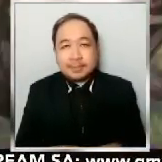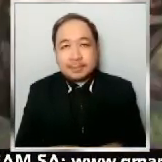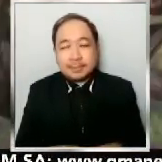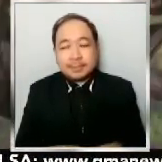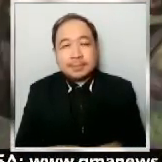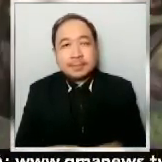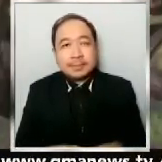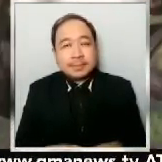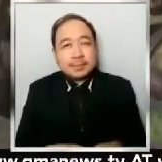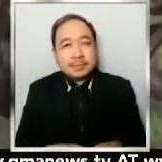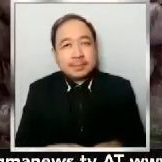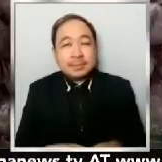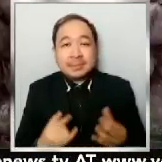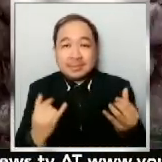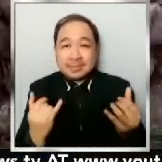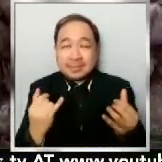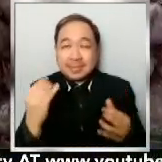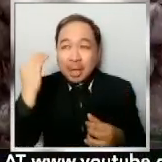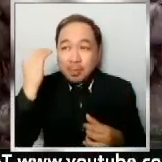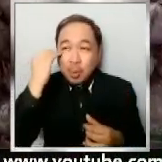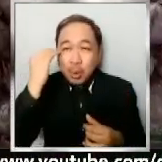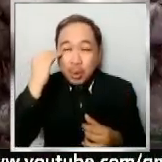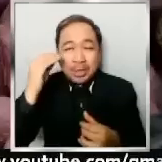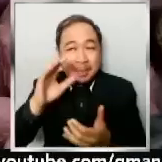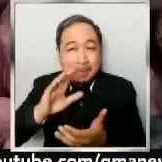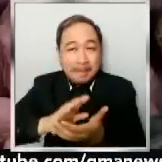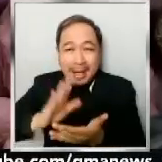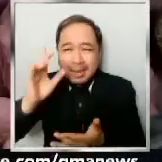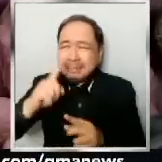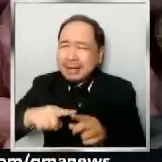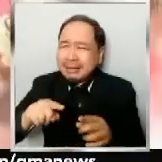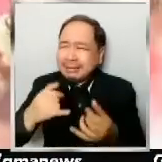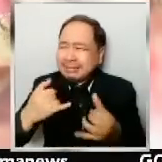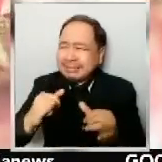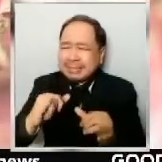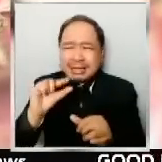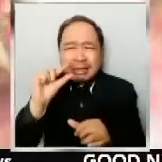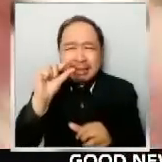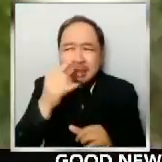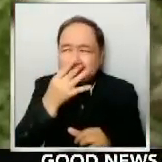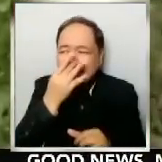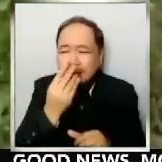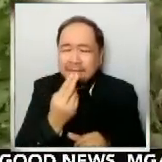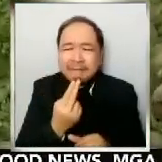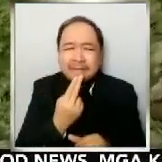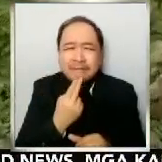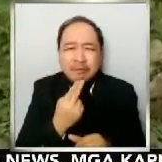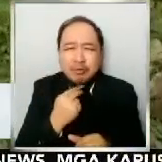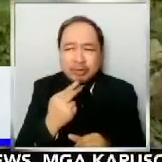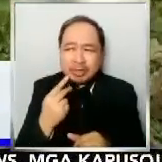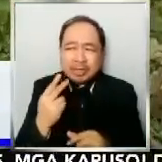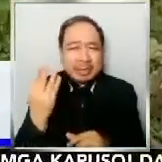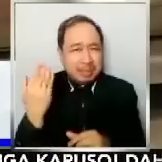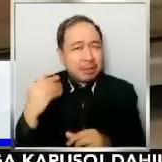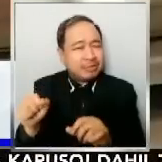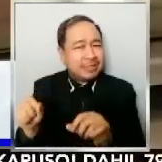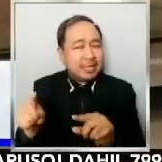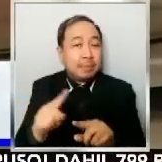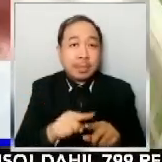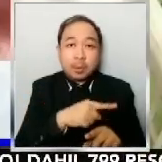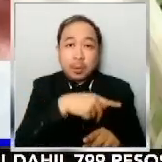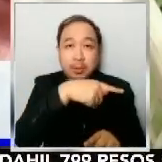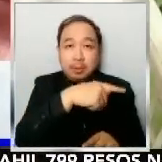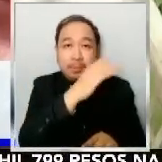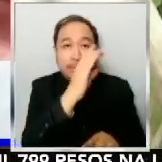Mahal na nga ang liliit pa ng maraming sibuyas sa mga pamilihan nitong mga nakaraang linggo. Pero sa Pasay City, may